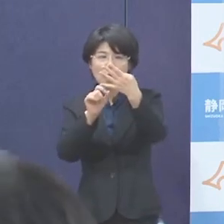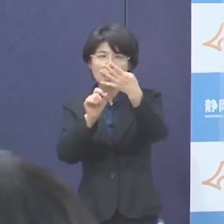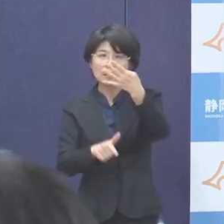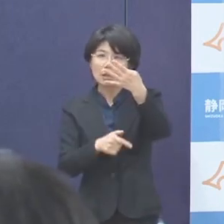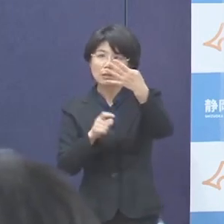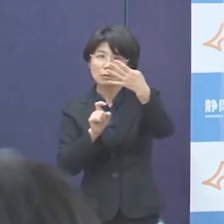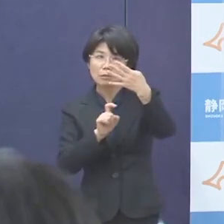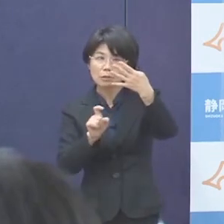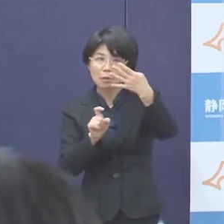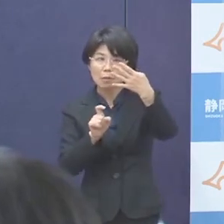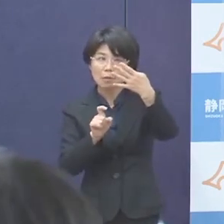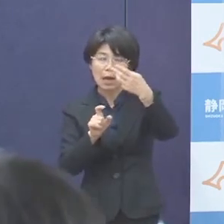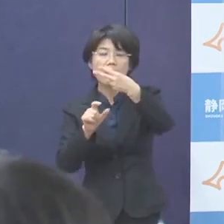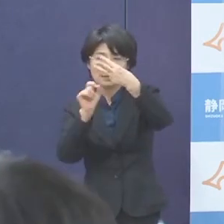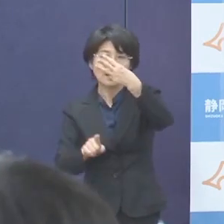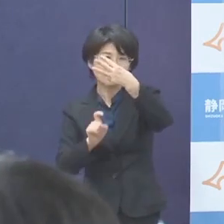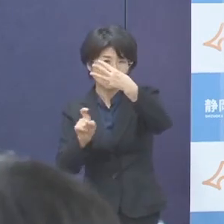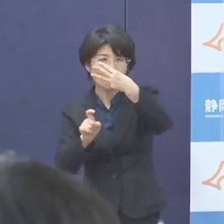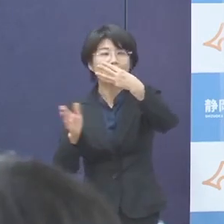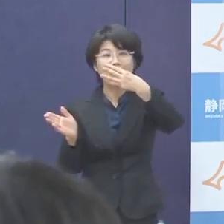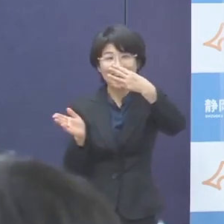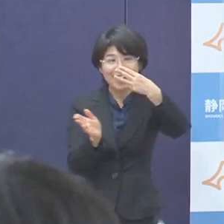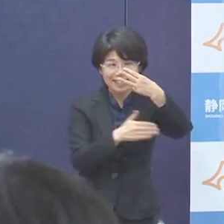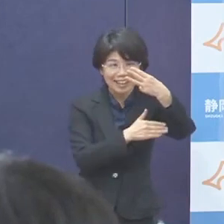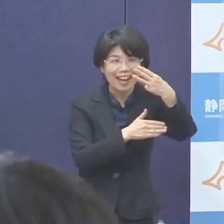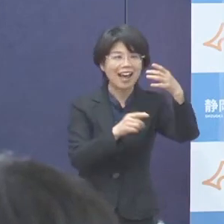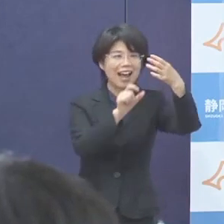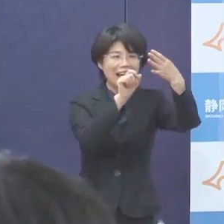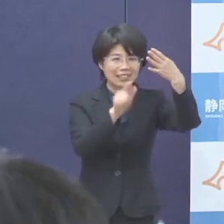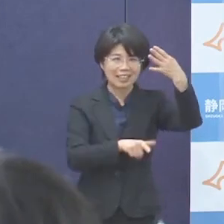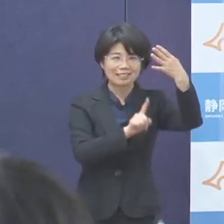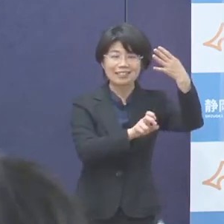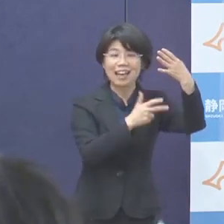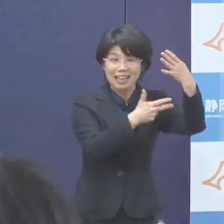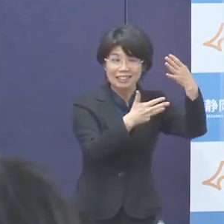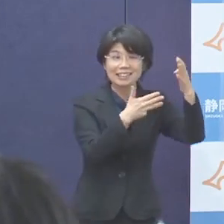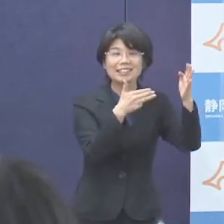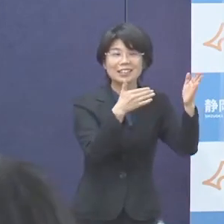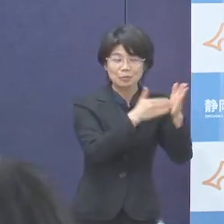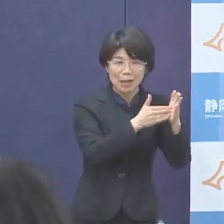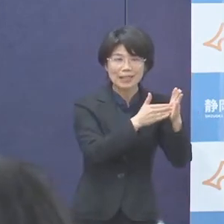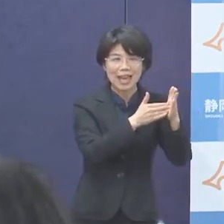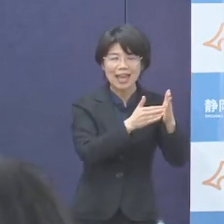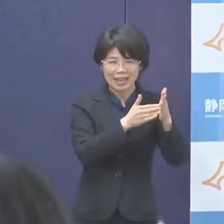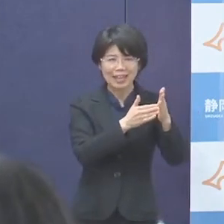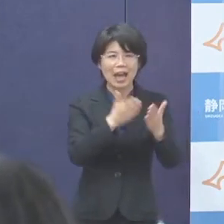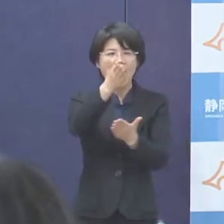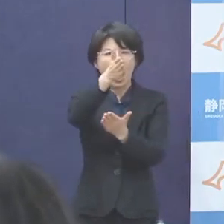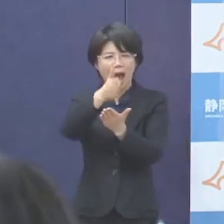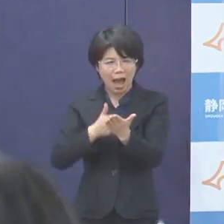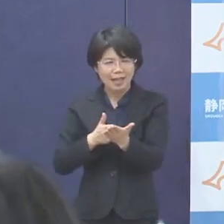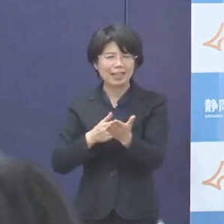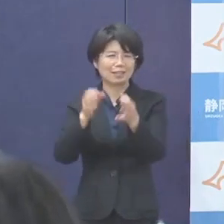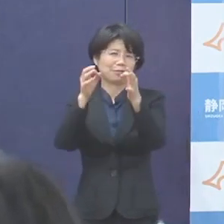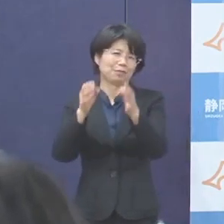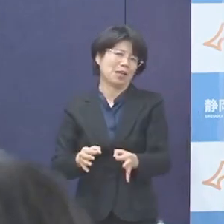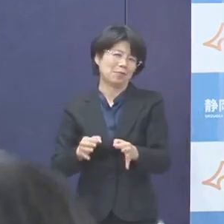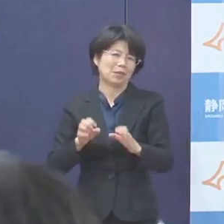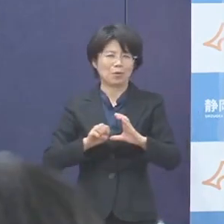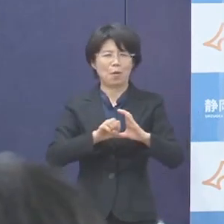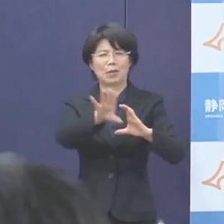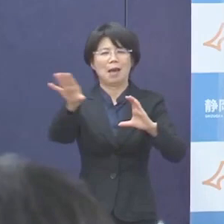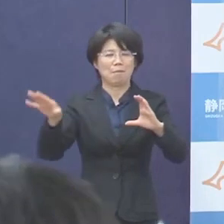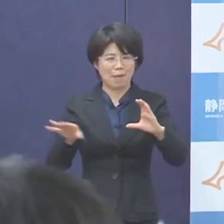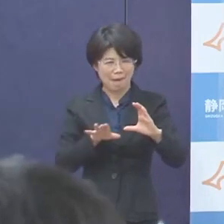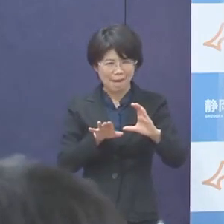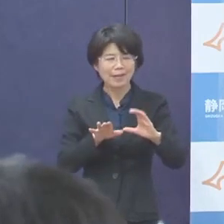の乗船料等を半額にするというキャンペーンでございます。いずれも県民対象で、県境をまたが